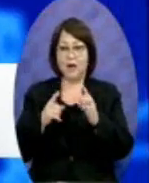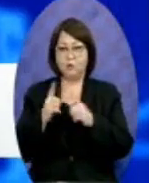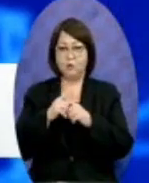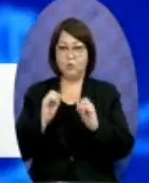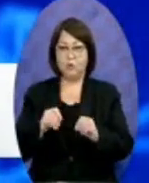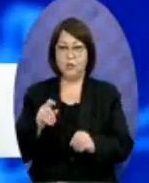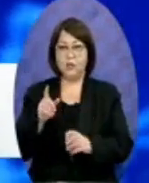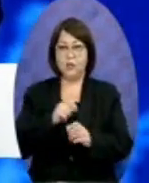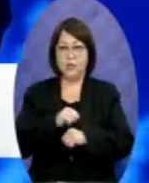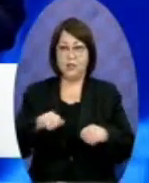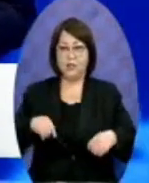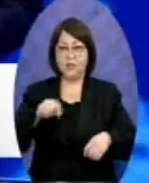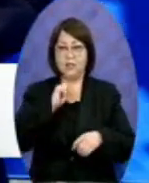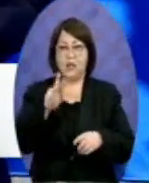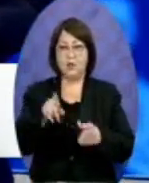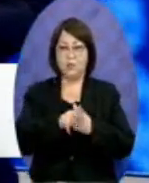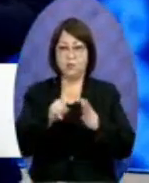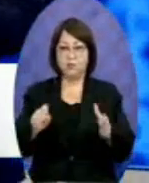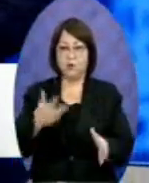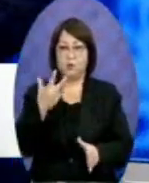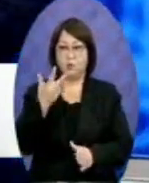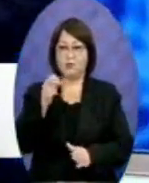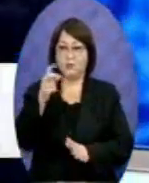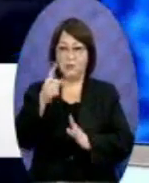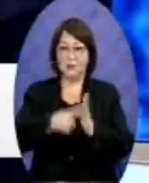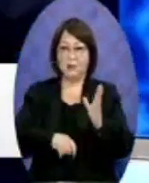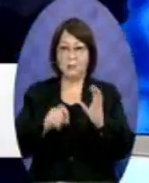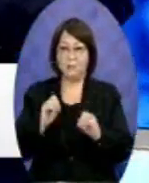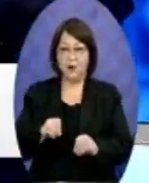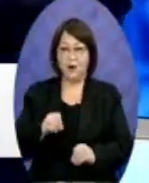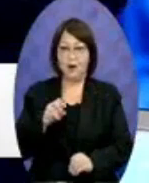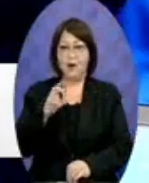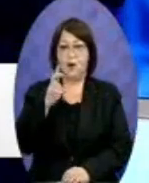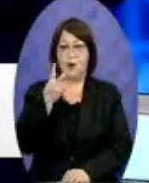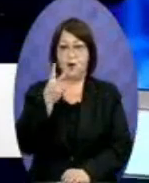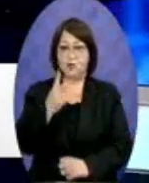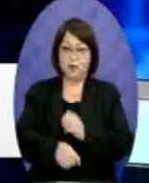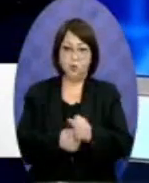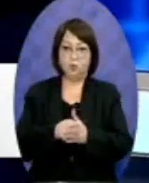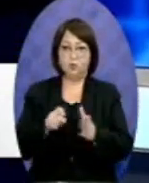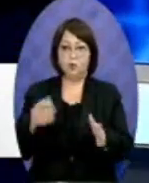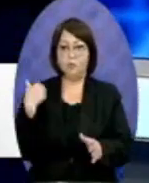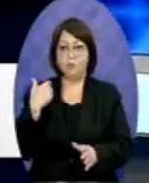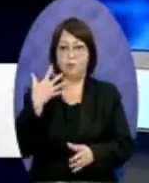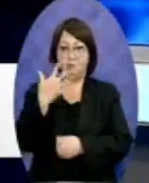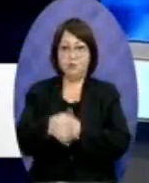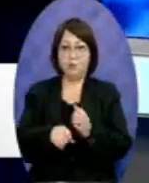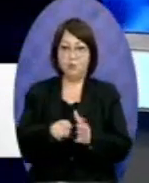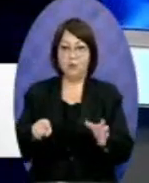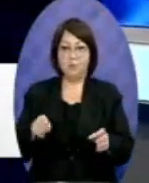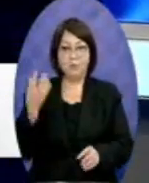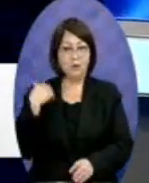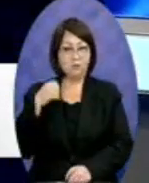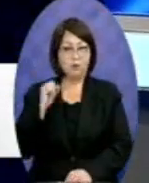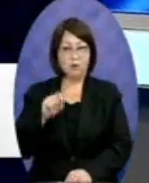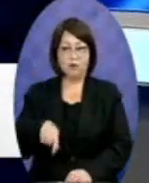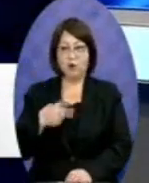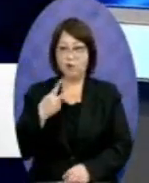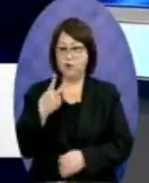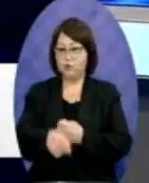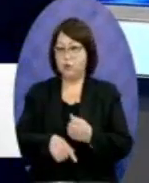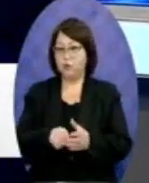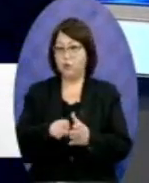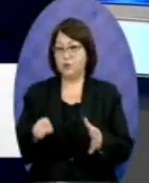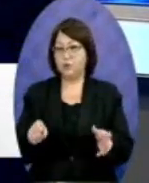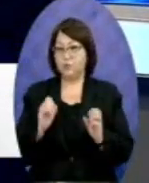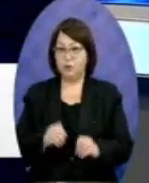Иргэдийн хэрэглээний зээлийн хугацаа 30 сар буюу дунджаар 2 жил байхаар тооцсон. Энэ нь бол өмнө нь 5 хүртэл жилээр авдаг юм боломж байсан бол одоо ингээд